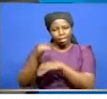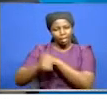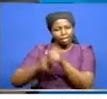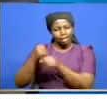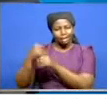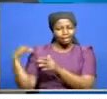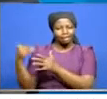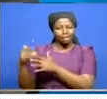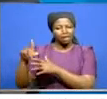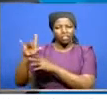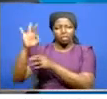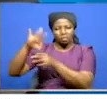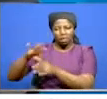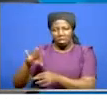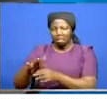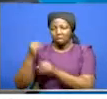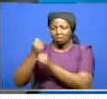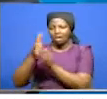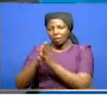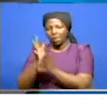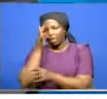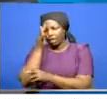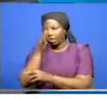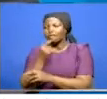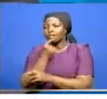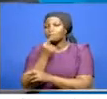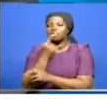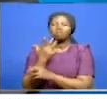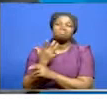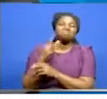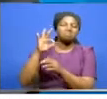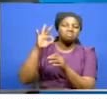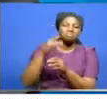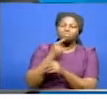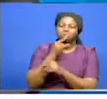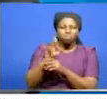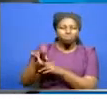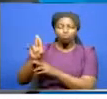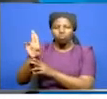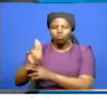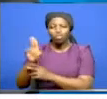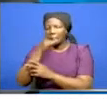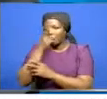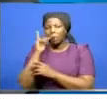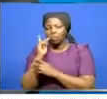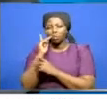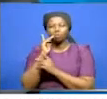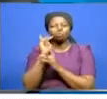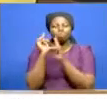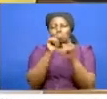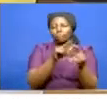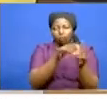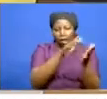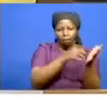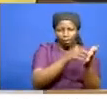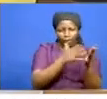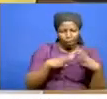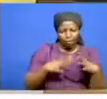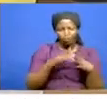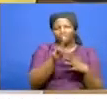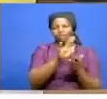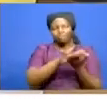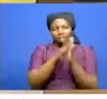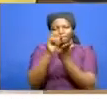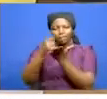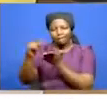akafanya kazi na Moi akamtumia kufikia Wakamba. Hii mambo yote ya KANU akakuwa Secretary General. Wakati huo wote,